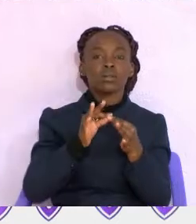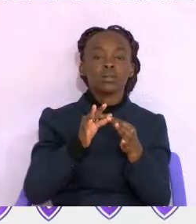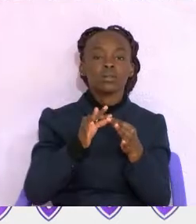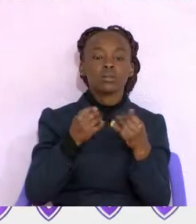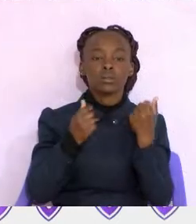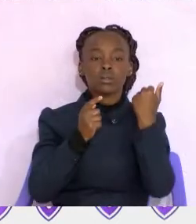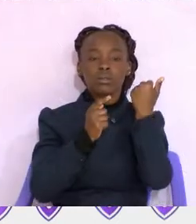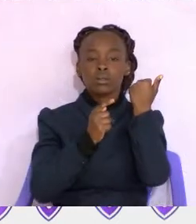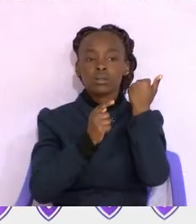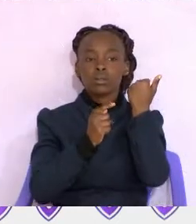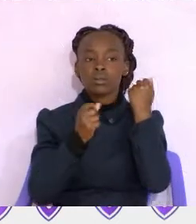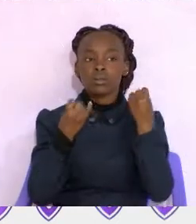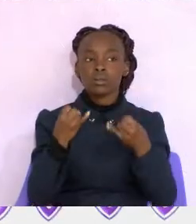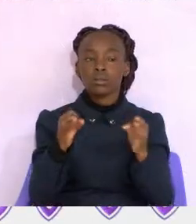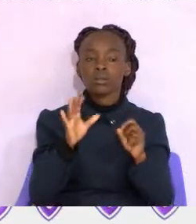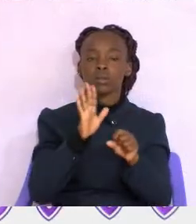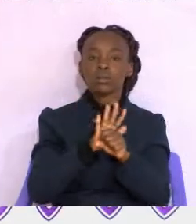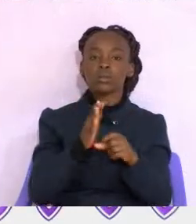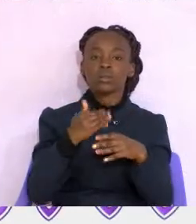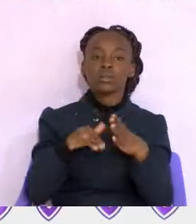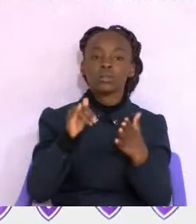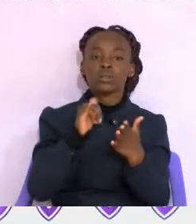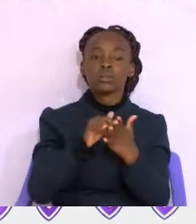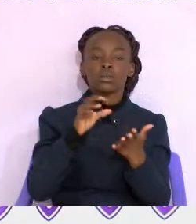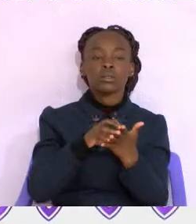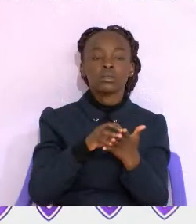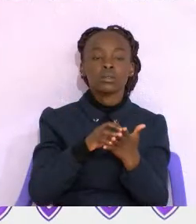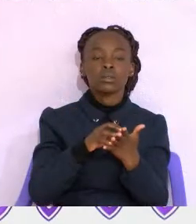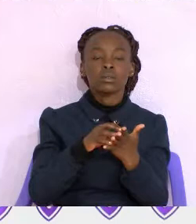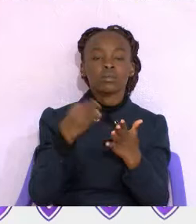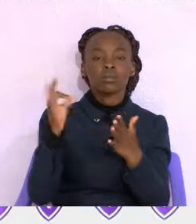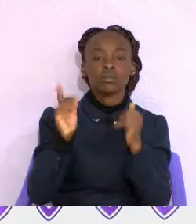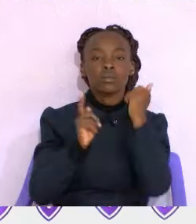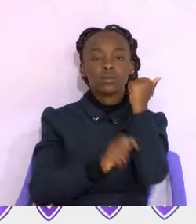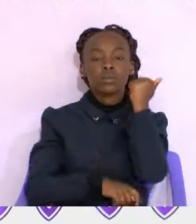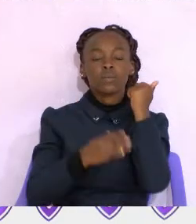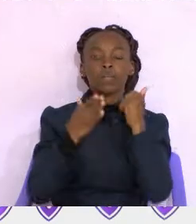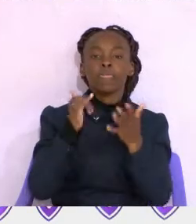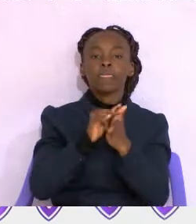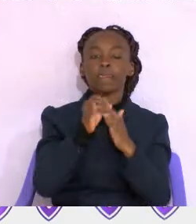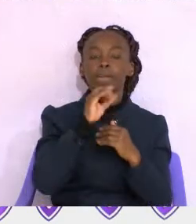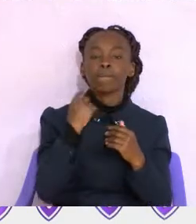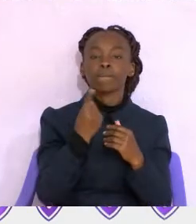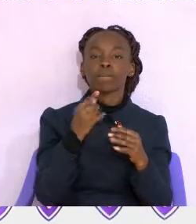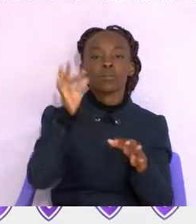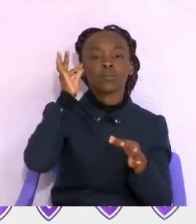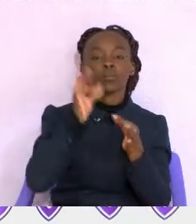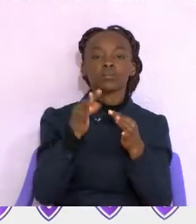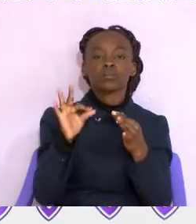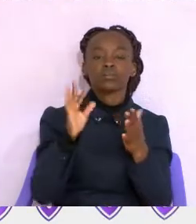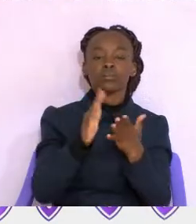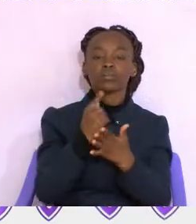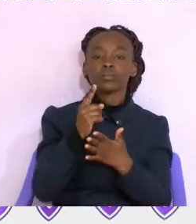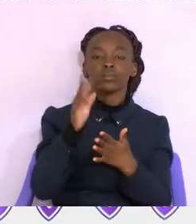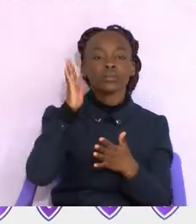ile majira ama kwa ile kipindi ya kupitia majaribu. Hapo ndipo imani ya mtu inajulikana. Na kwa hiyo hapa